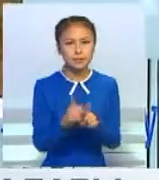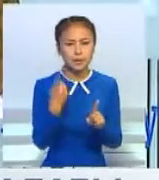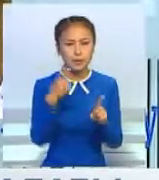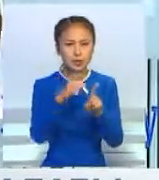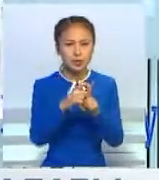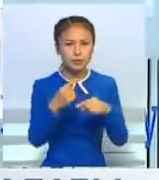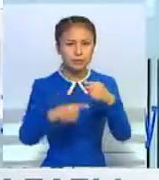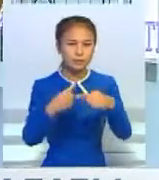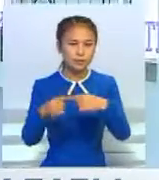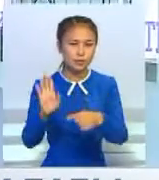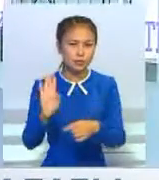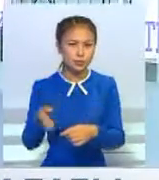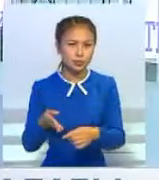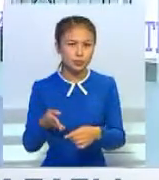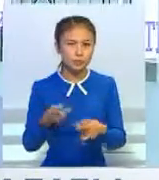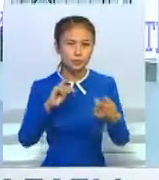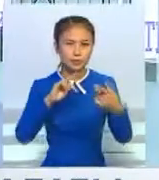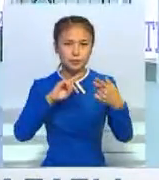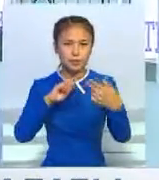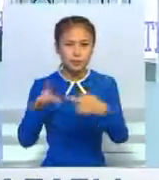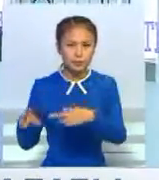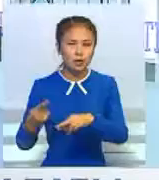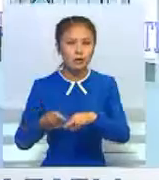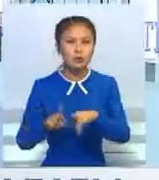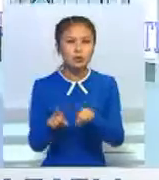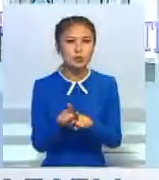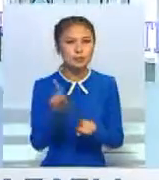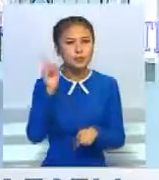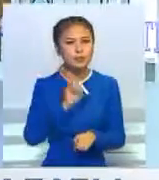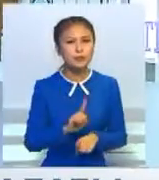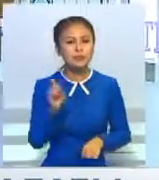әліпбиде жазатын болады. Бұл мысалы шетелдің қай жақтық